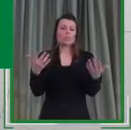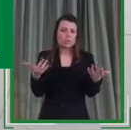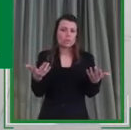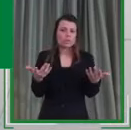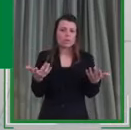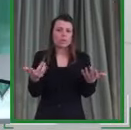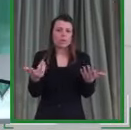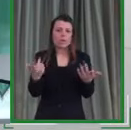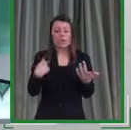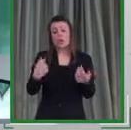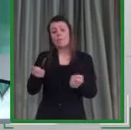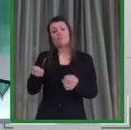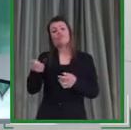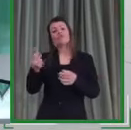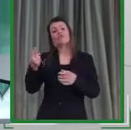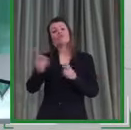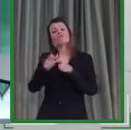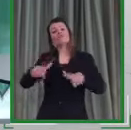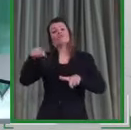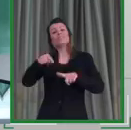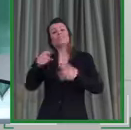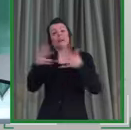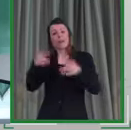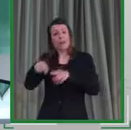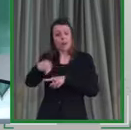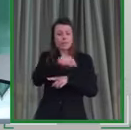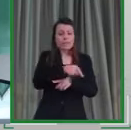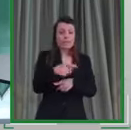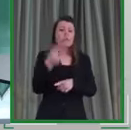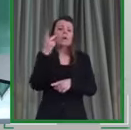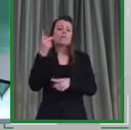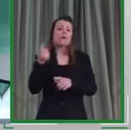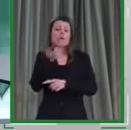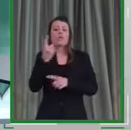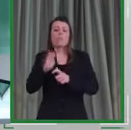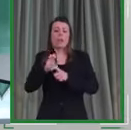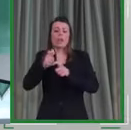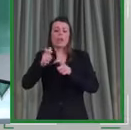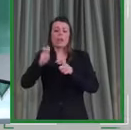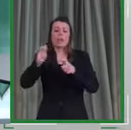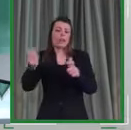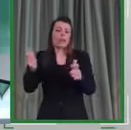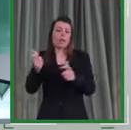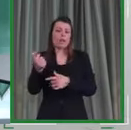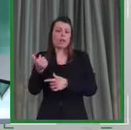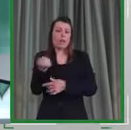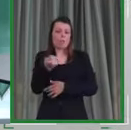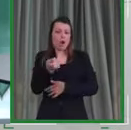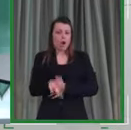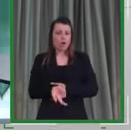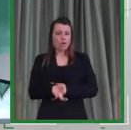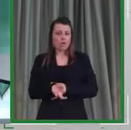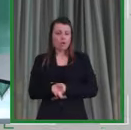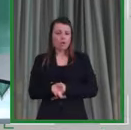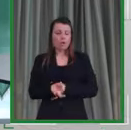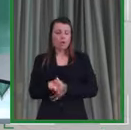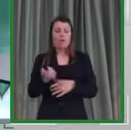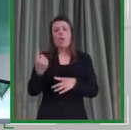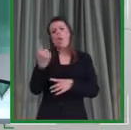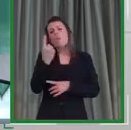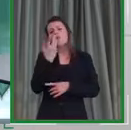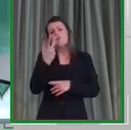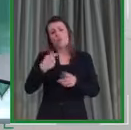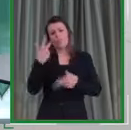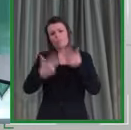grandi città diciamo che ormai numeri di crescita sono veramente bassi l'unico dato che ricordiamo è quello di milano